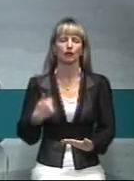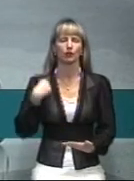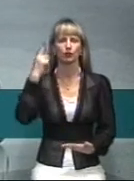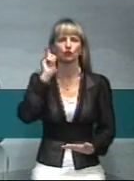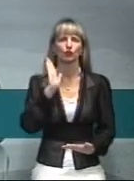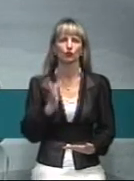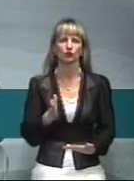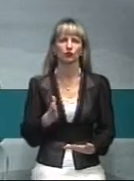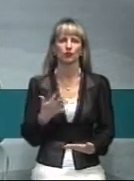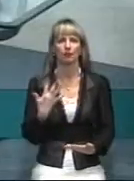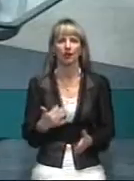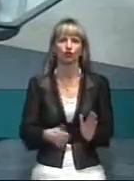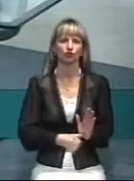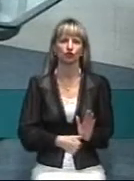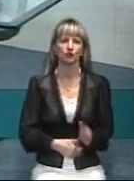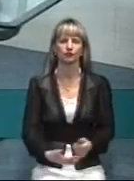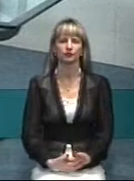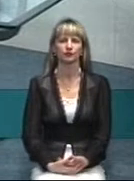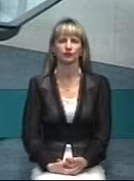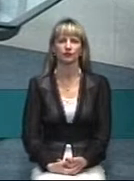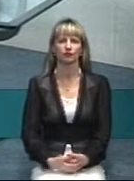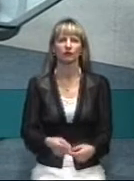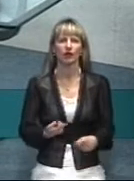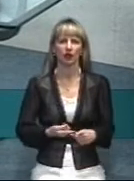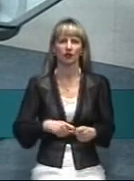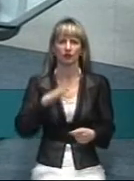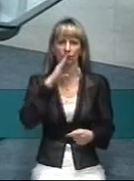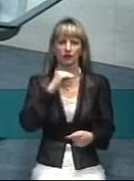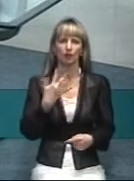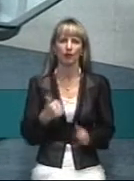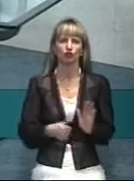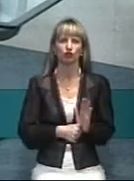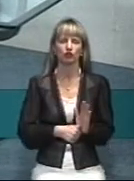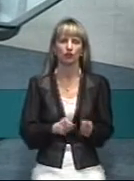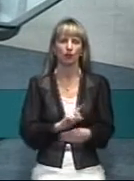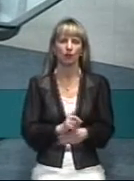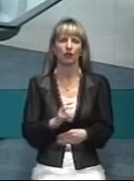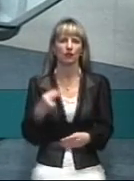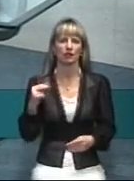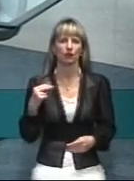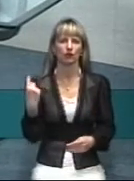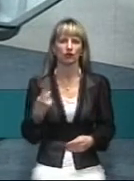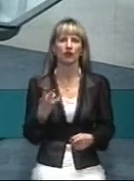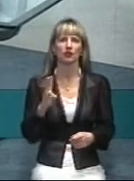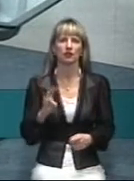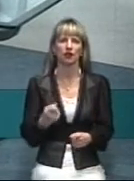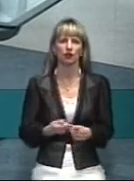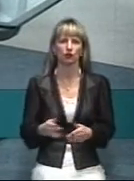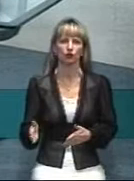що їх буде як мінімум 5-6. Цього вистачить 5-6 комплектів на Запорізьку область, на цю ділянку траси